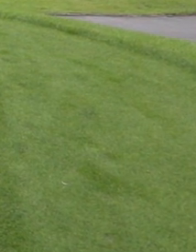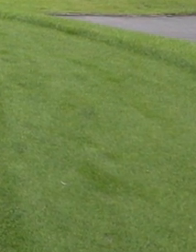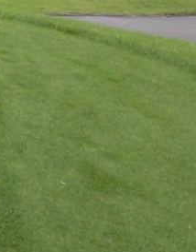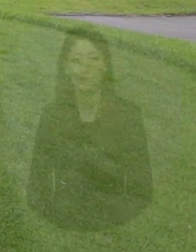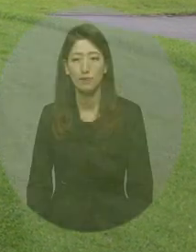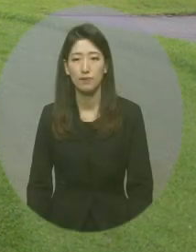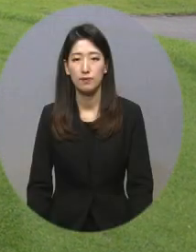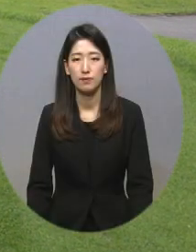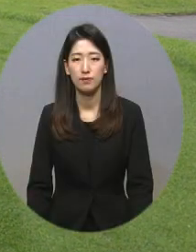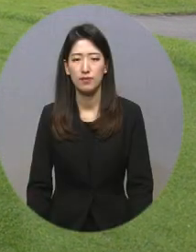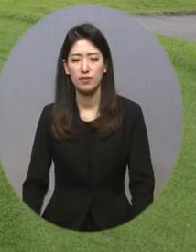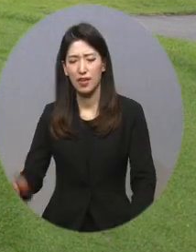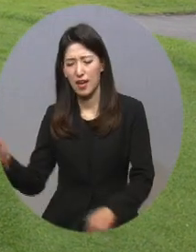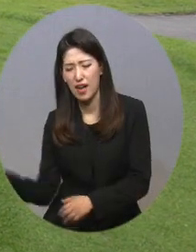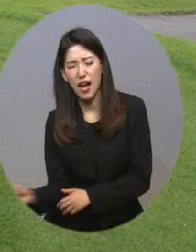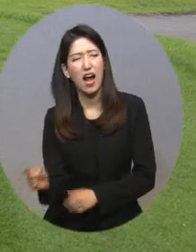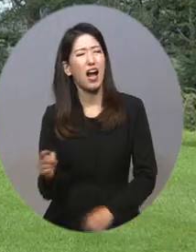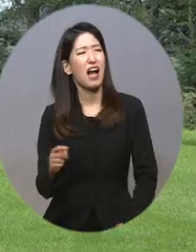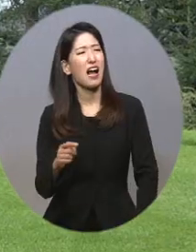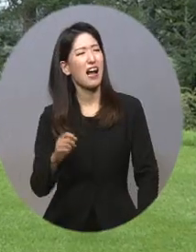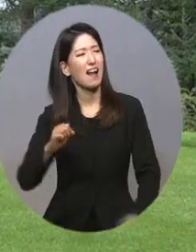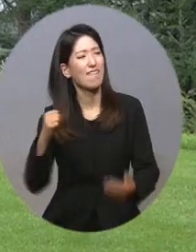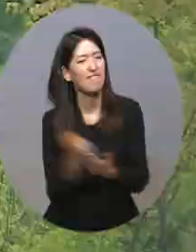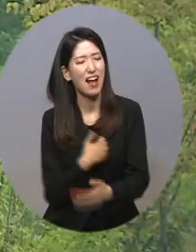아, 영훈이 오빠 따라갔네.